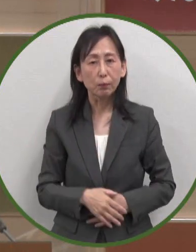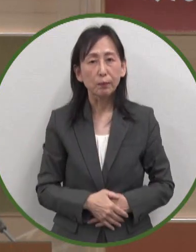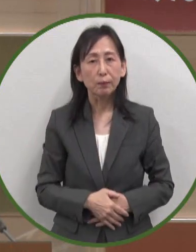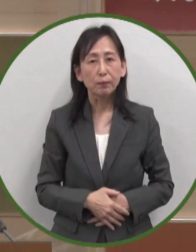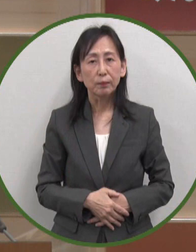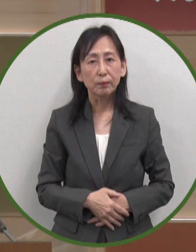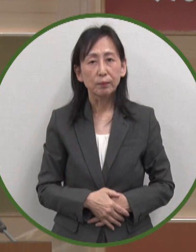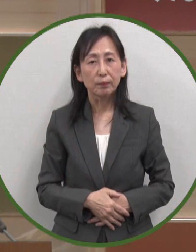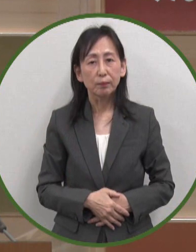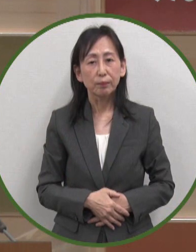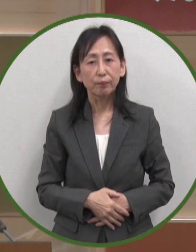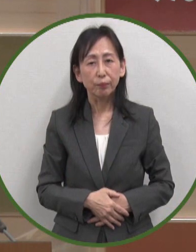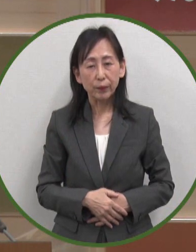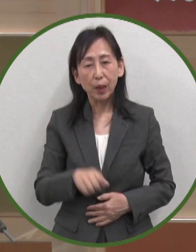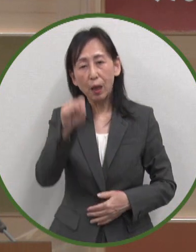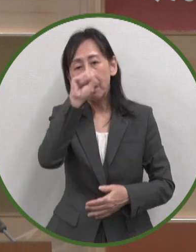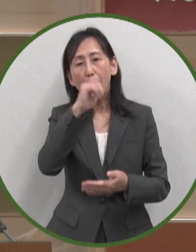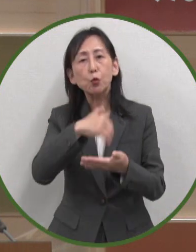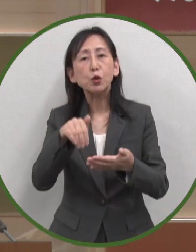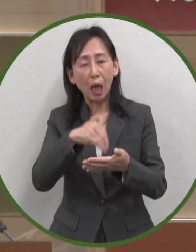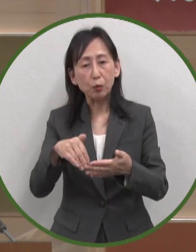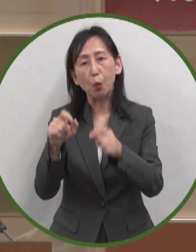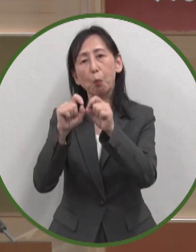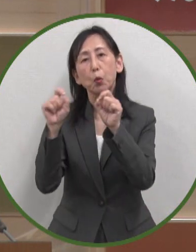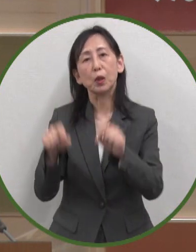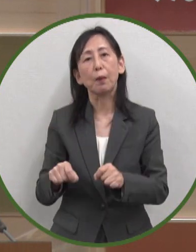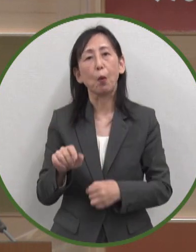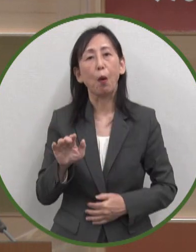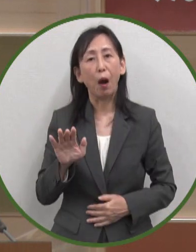して、これ予算的な部分も含めてですね、